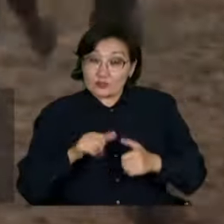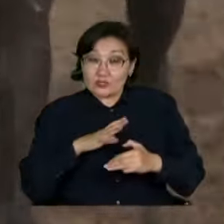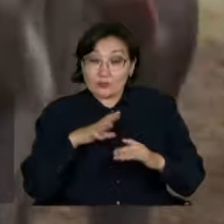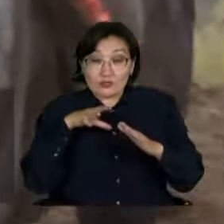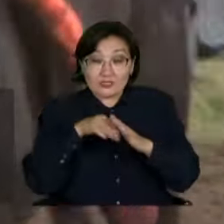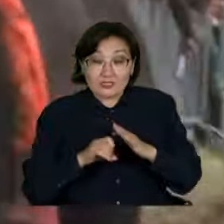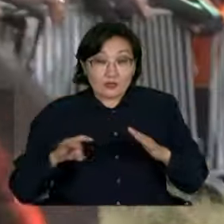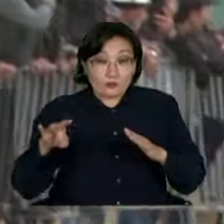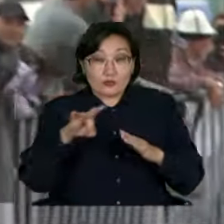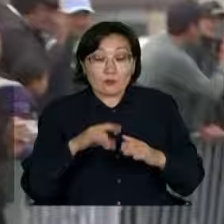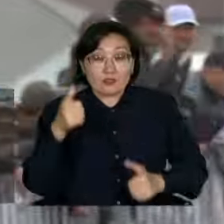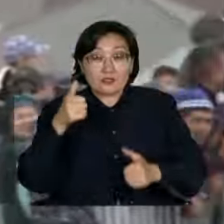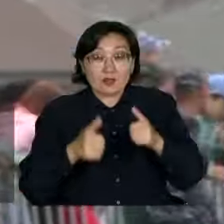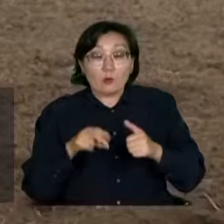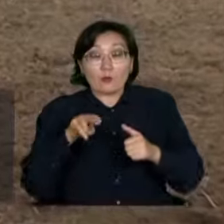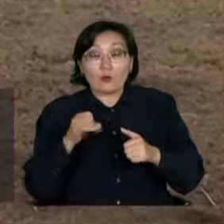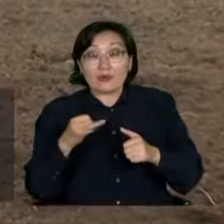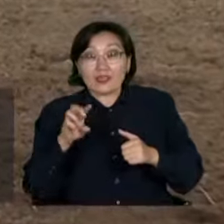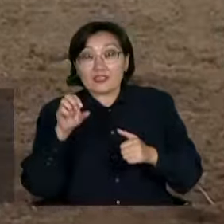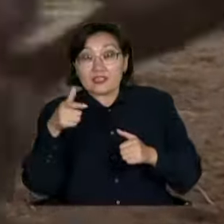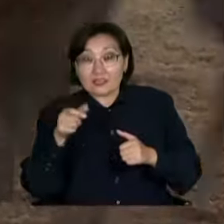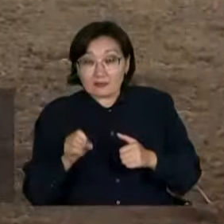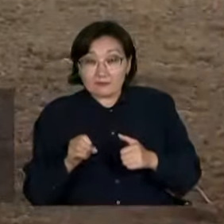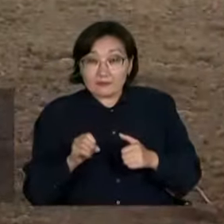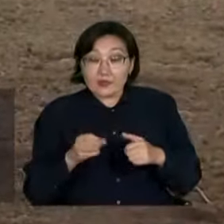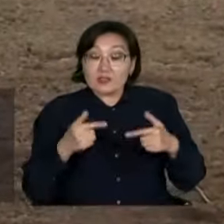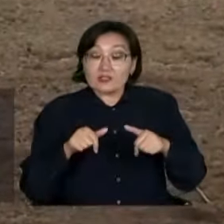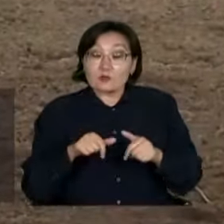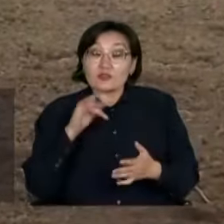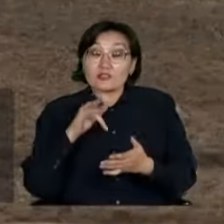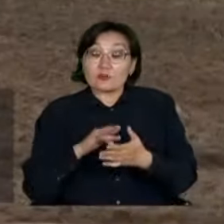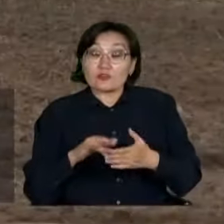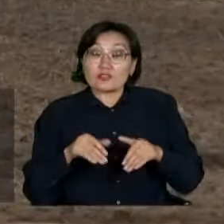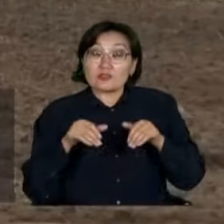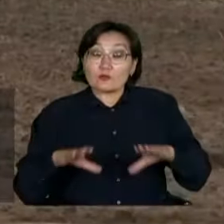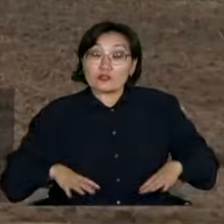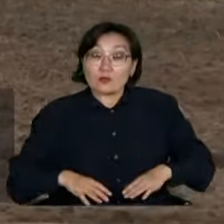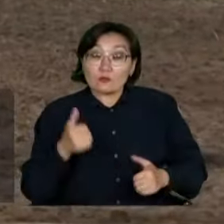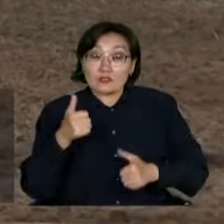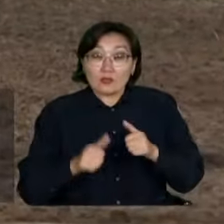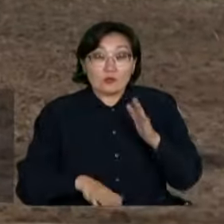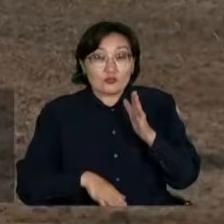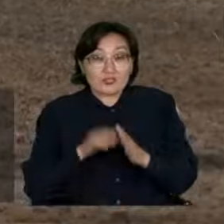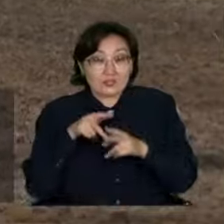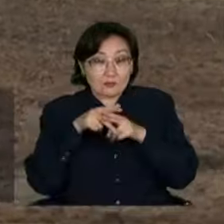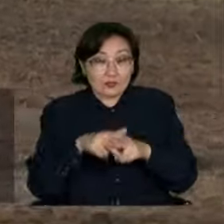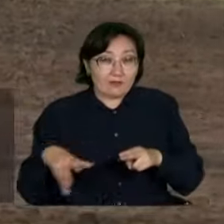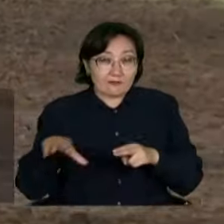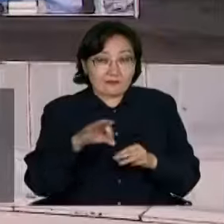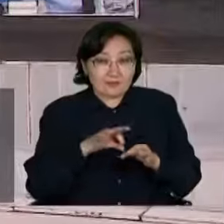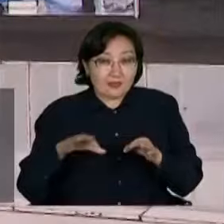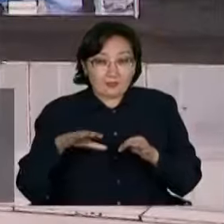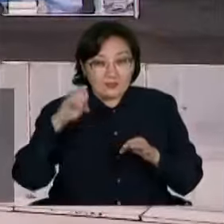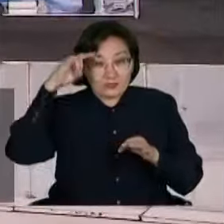включая республиканский турнир по байге и лорда кубога. Здесь, на столичном ипподроме, состязались лучшие наездники из всех регионов